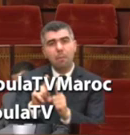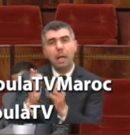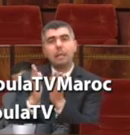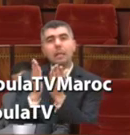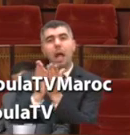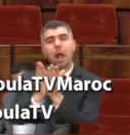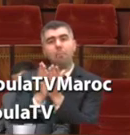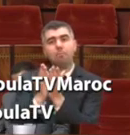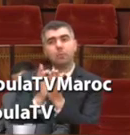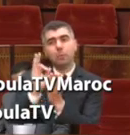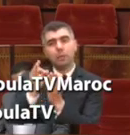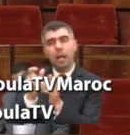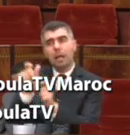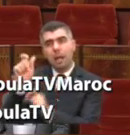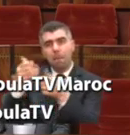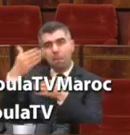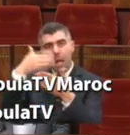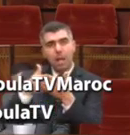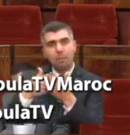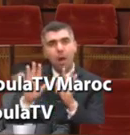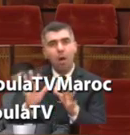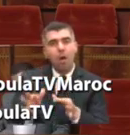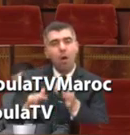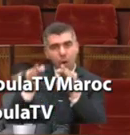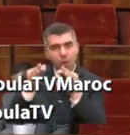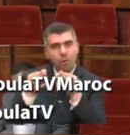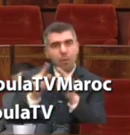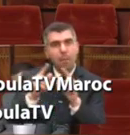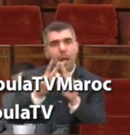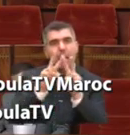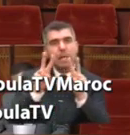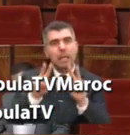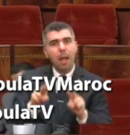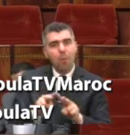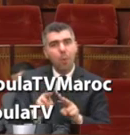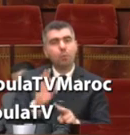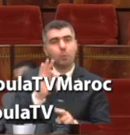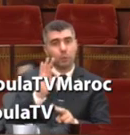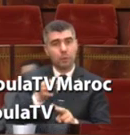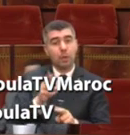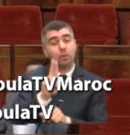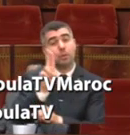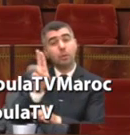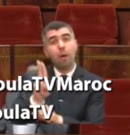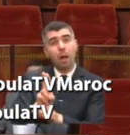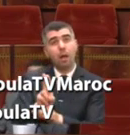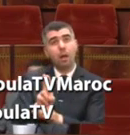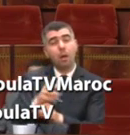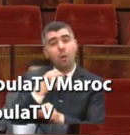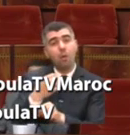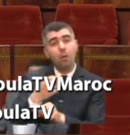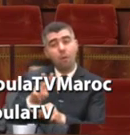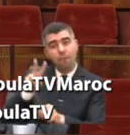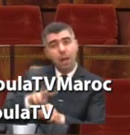وهل تنتج وتساهم في إنتاج خريج المغربي الذي نريد نريد هذا سؤال والواقع يجيب عن